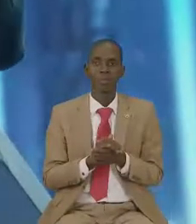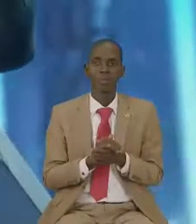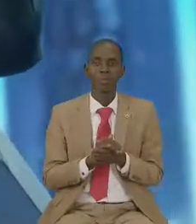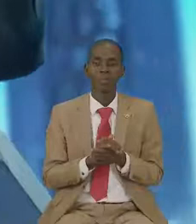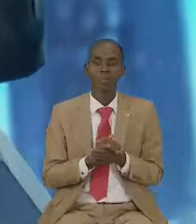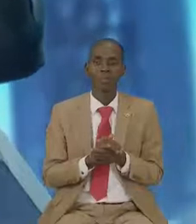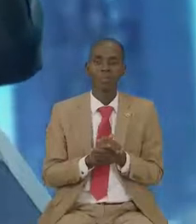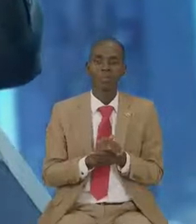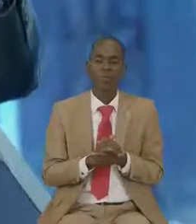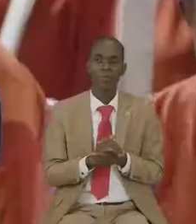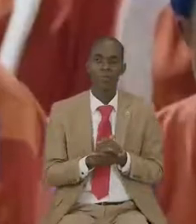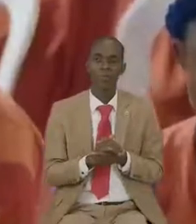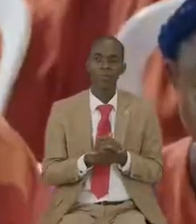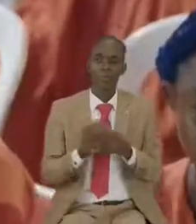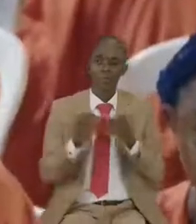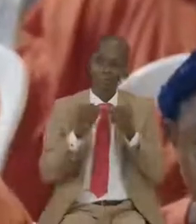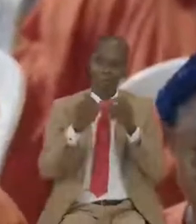miracle.